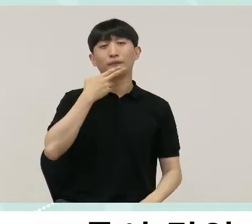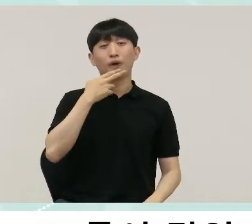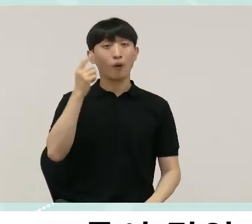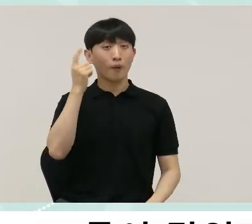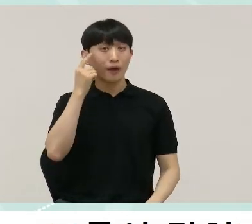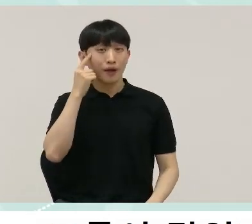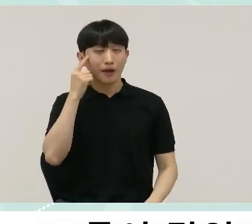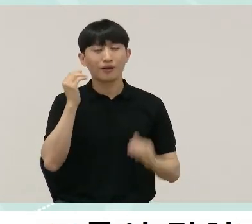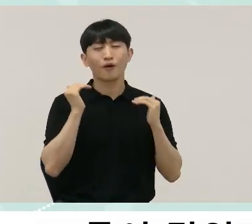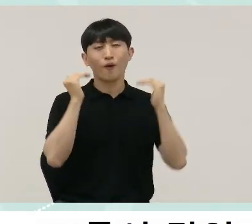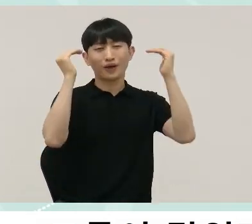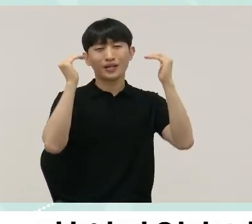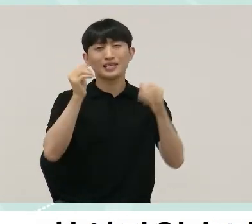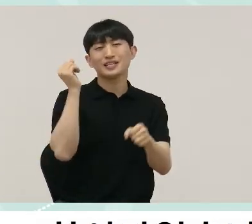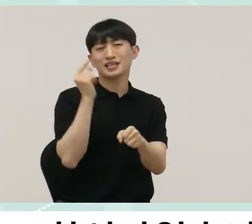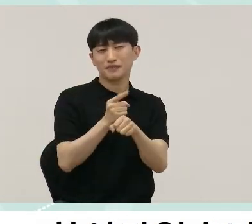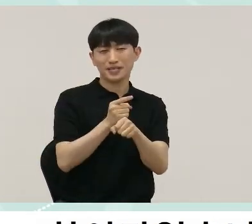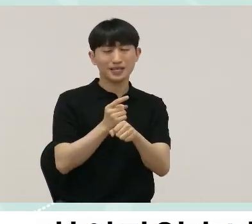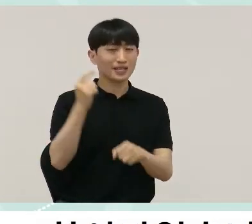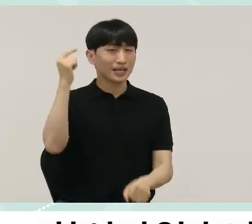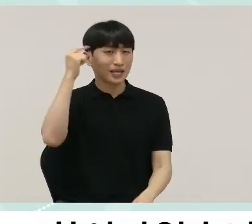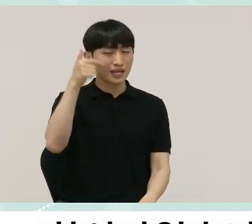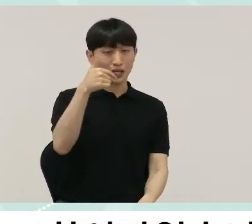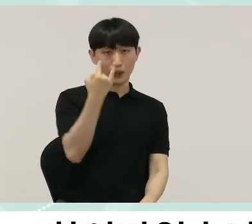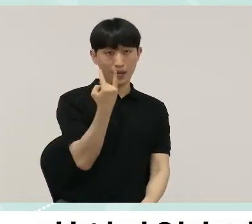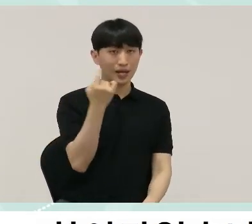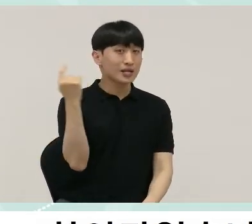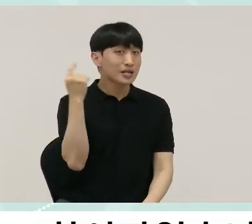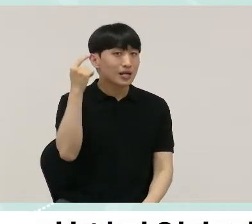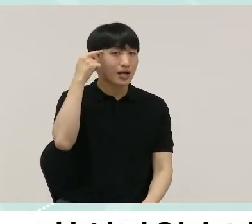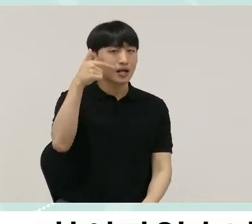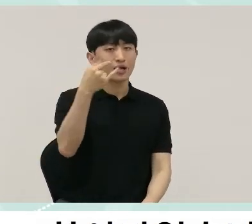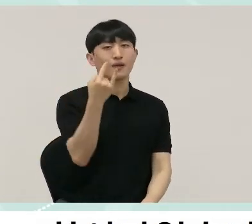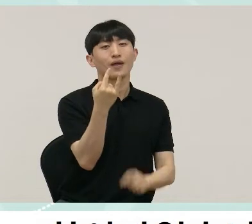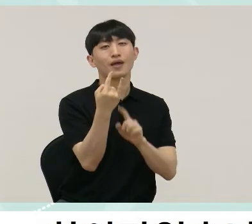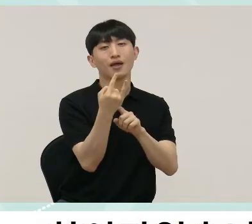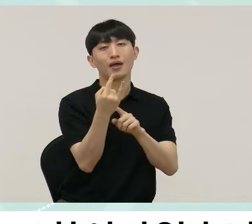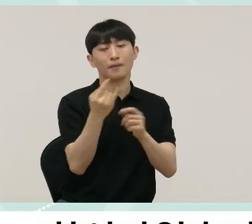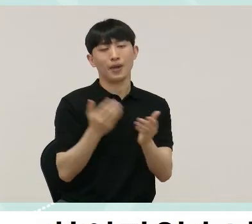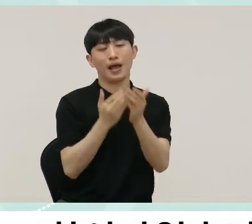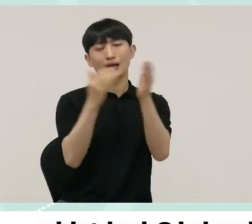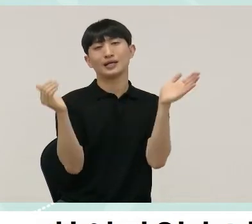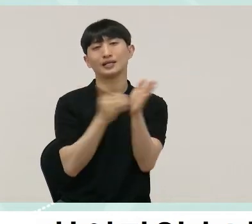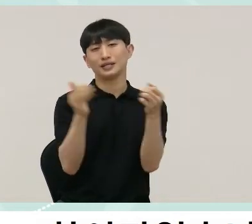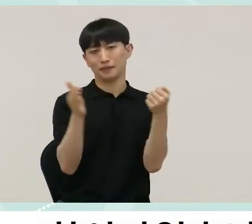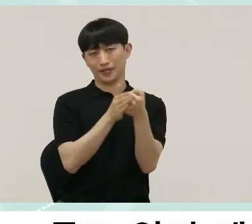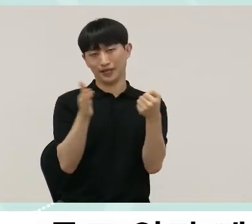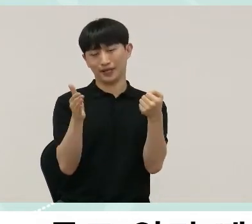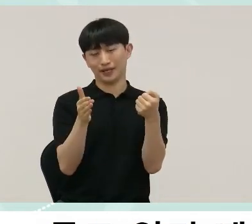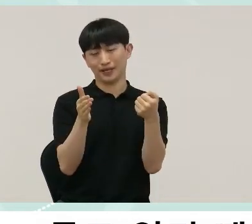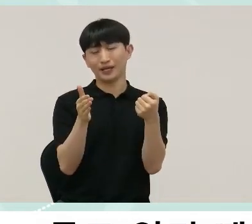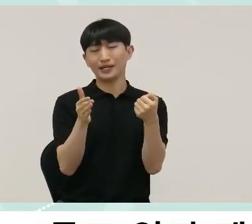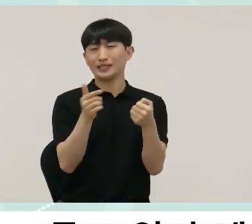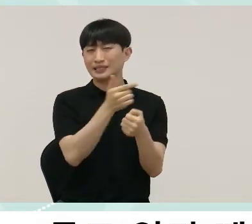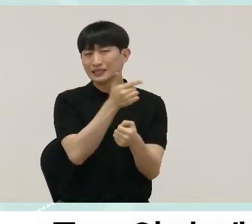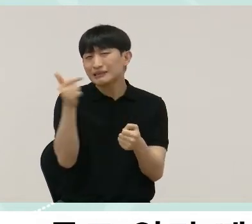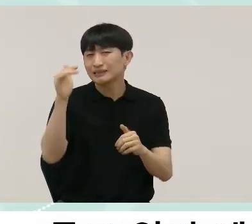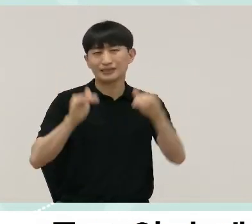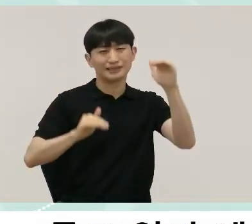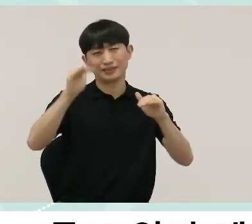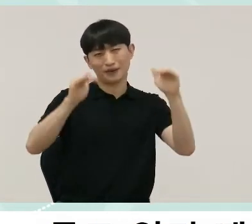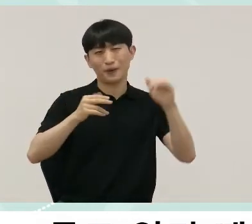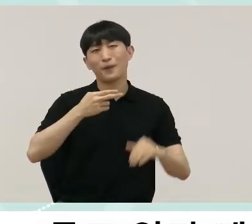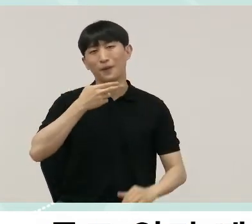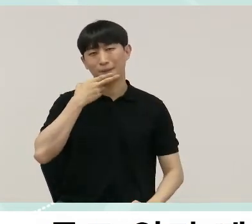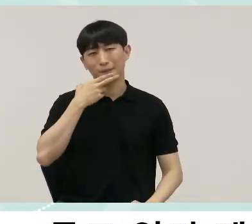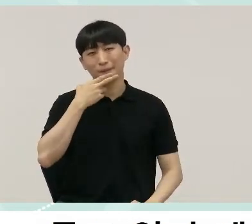있기 때문에 청각내가 활성화되어 있기 때문에 이제는 퇴화가 되느냐 안 되느냐의 이제 싸움입니다. 그래서